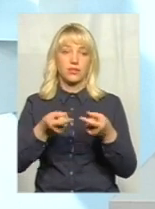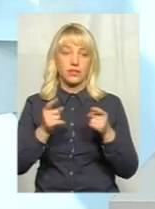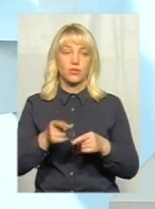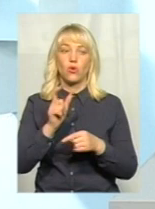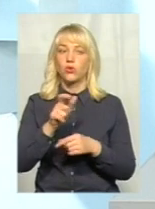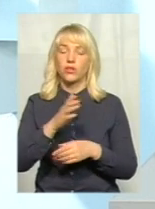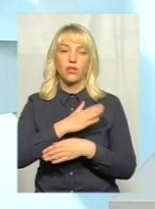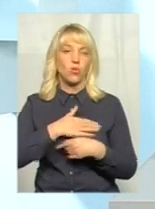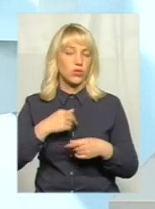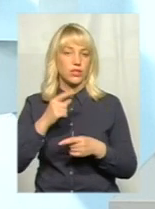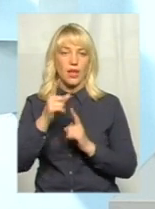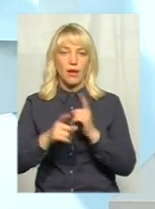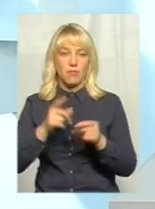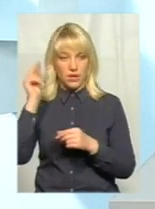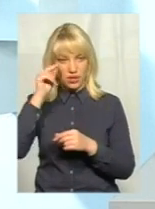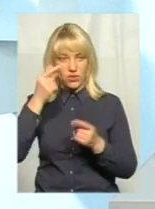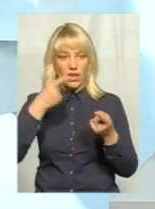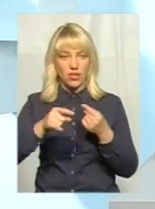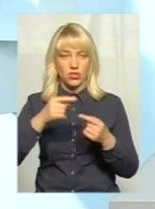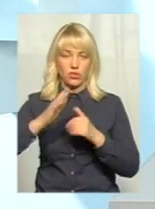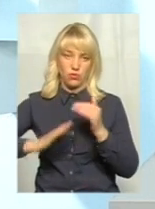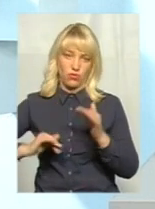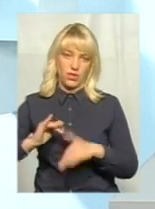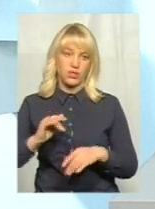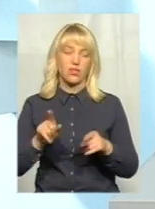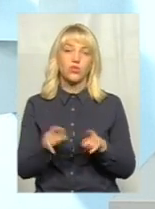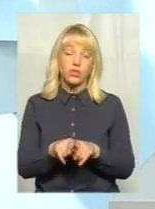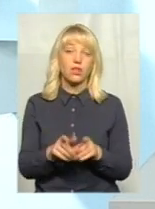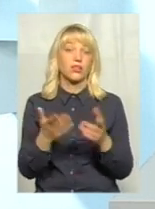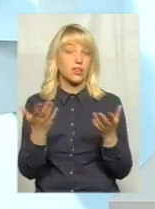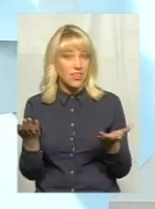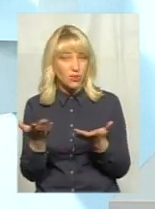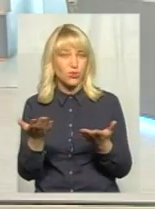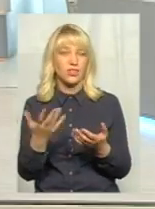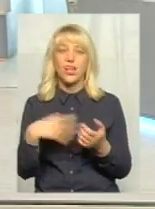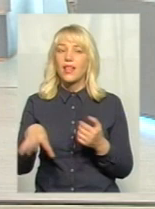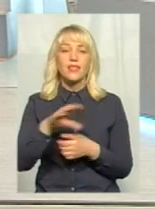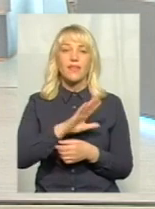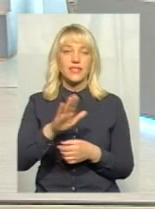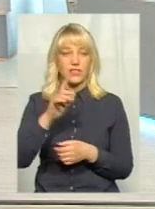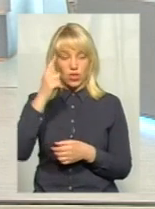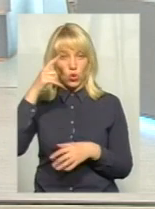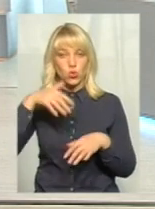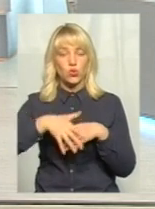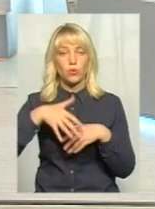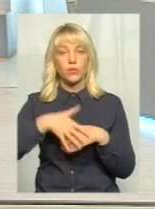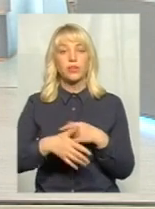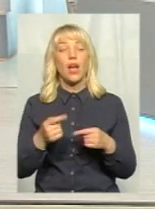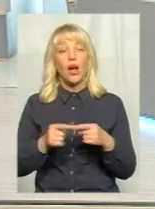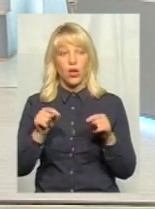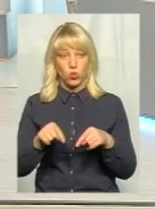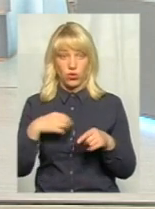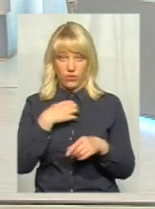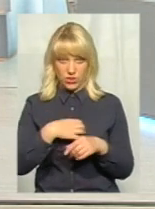люди перенавчатися на інші професії. Ну, якось так склалося. Вони ще не всі Але розуміють. Тут важливе питання, на які